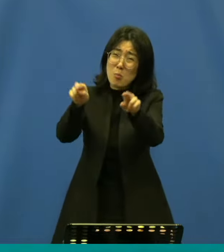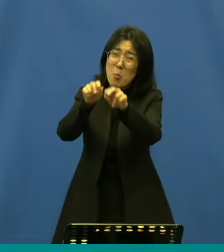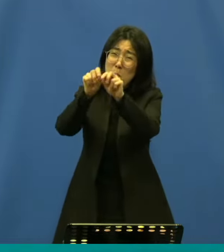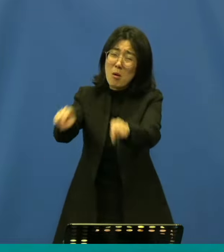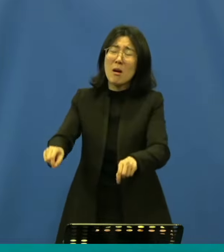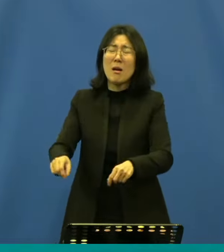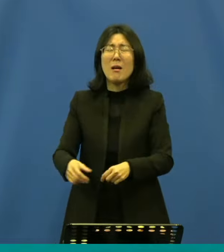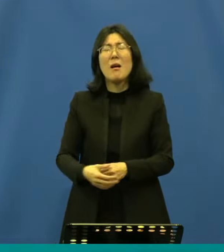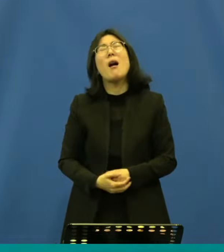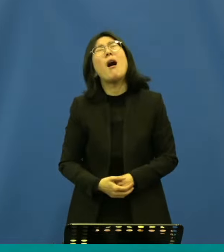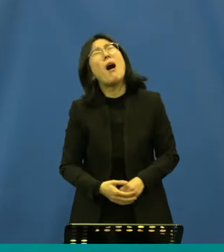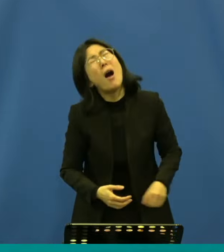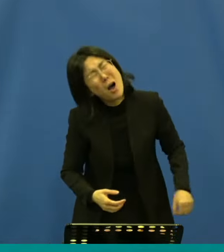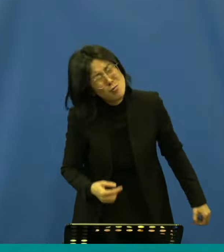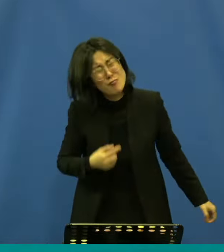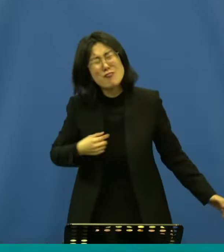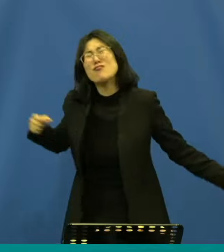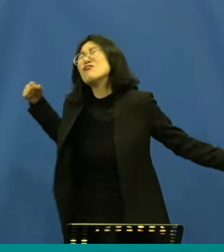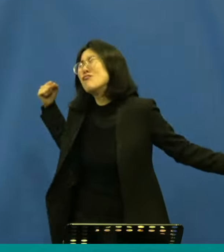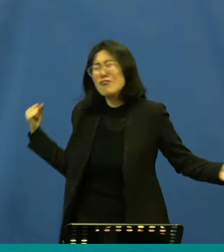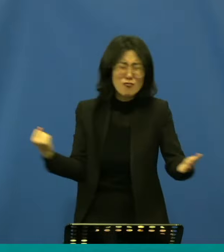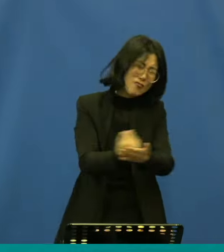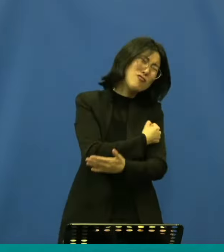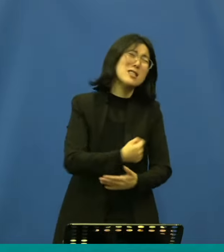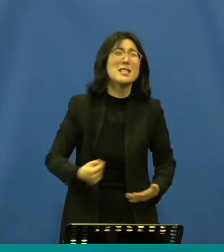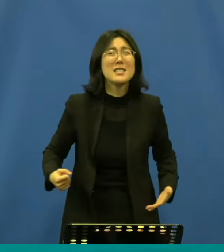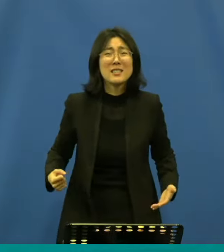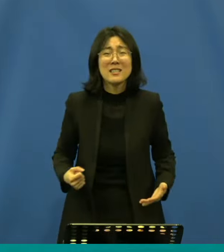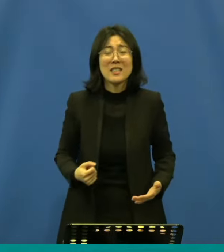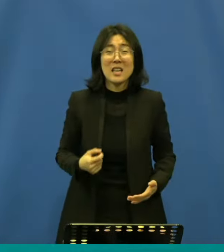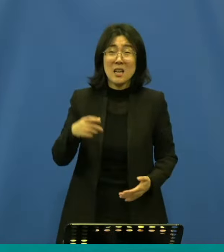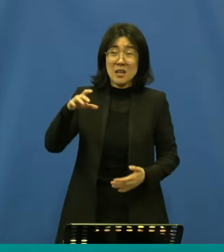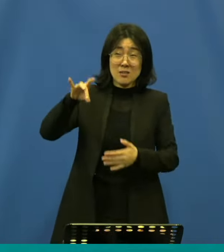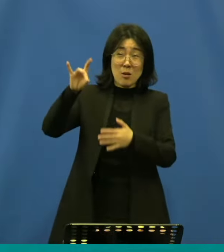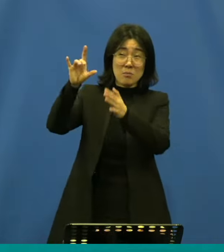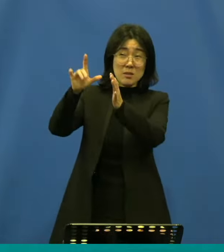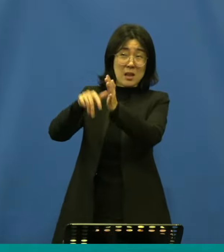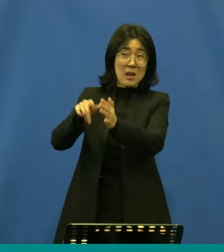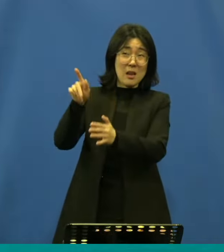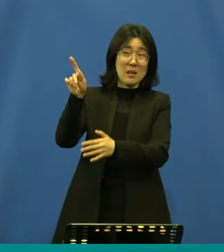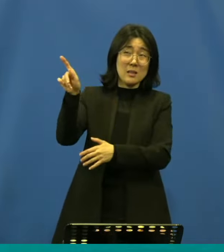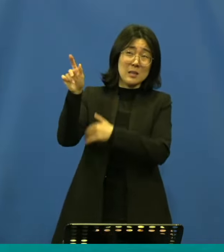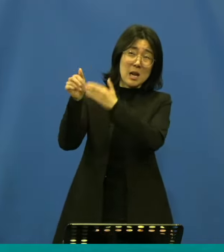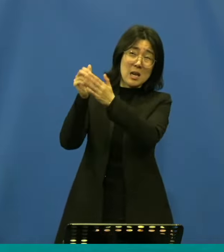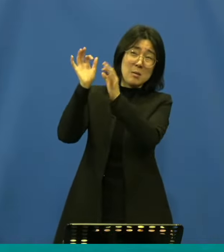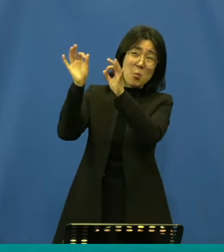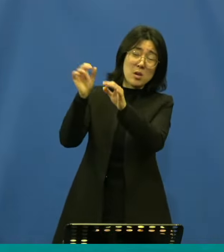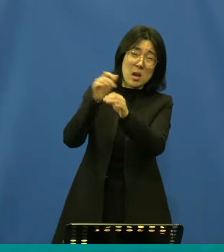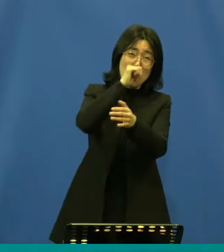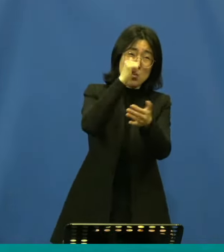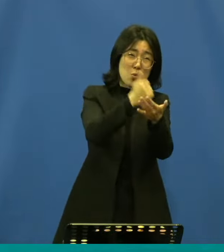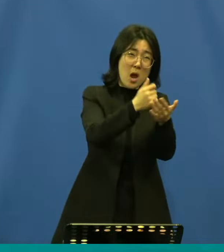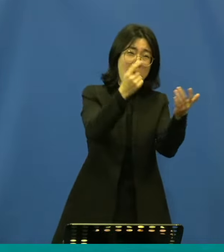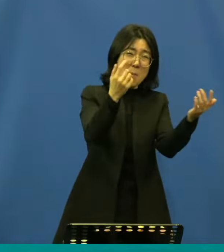처음 말씀하실 때 나는 감을 잡았습니다. 니느웨를 심판하지 않으실까라는 걸 내가 알았습니다.